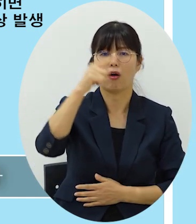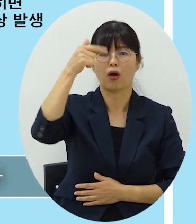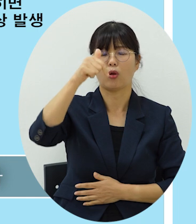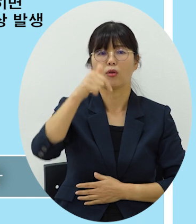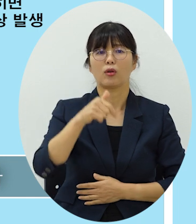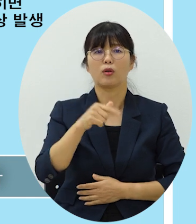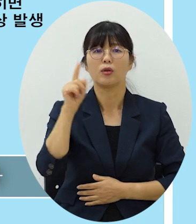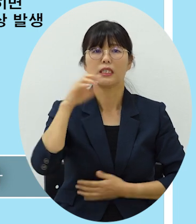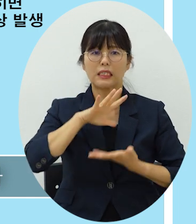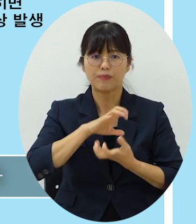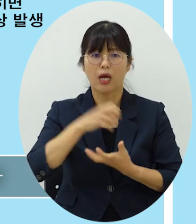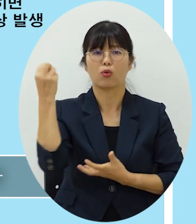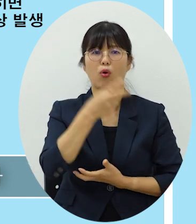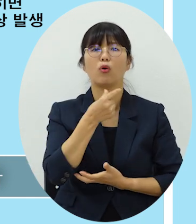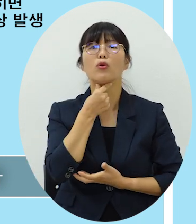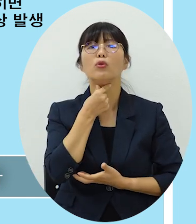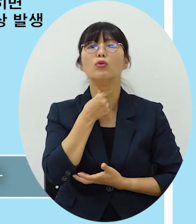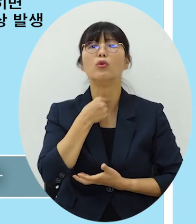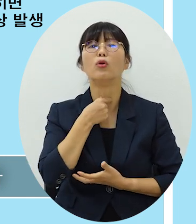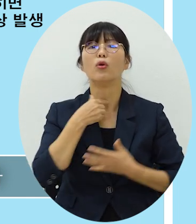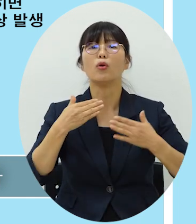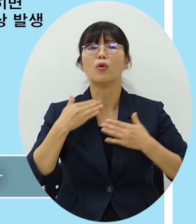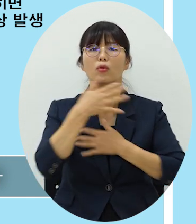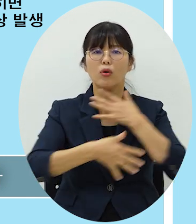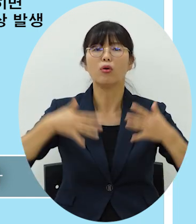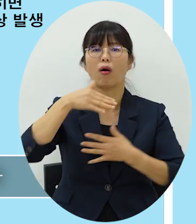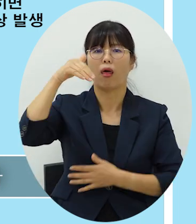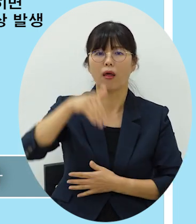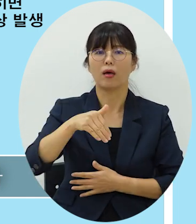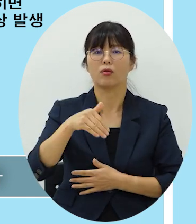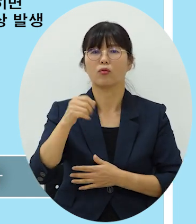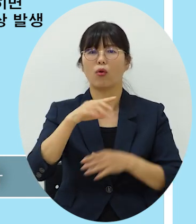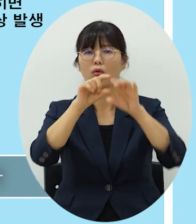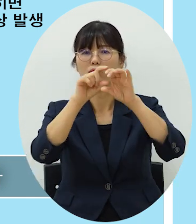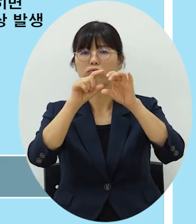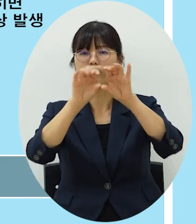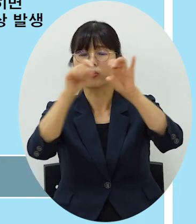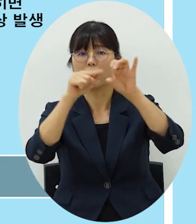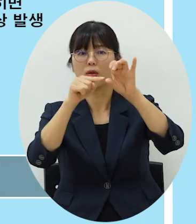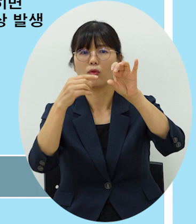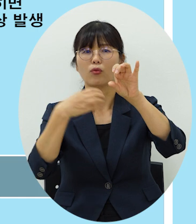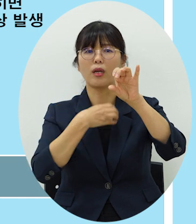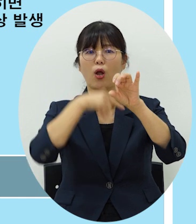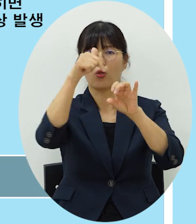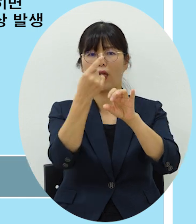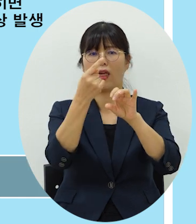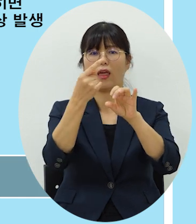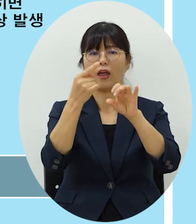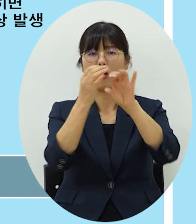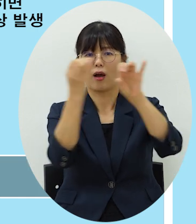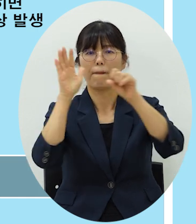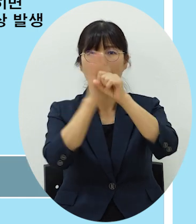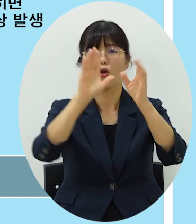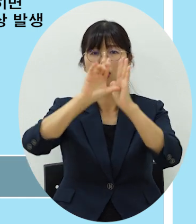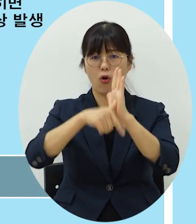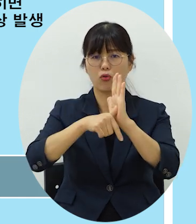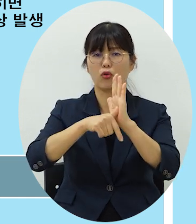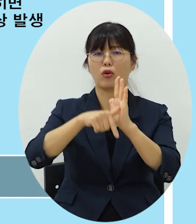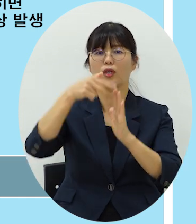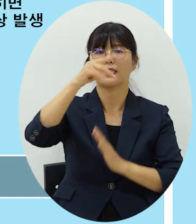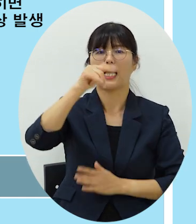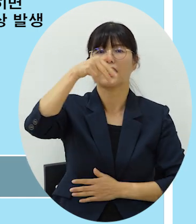하며, 심장 또는 목동맥에서 떨어져 나온 혈전이 혈관을 타고 떠돌다가 뇌혈관을 막은 경우는